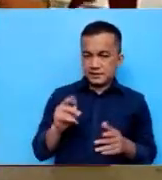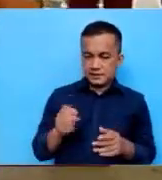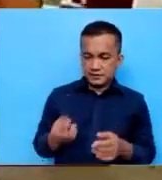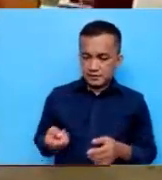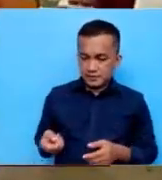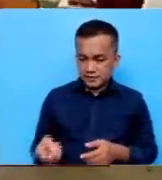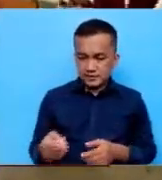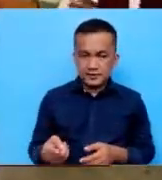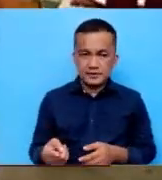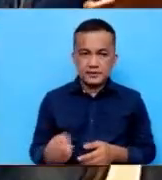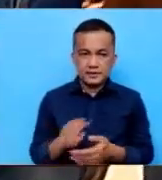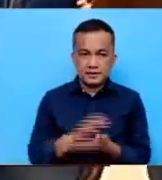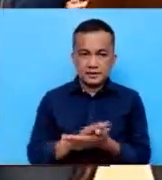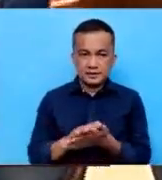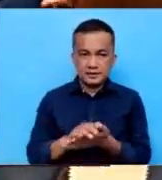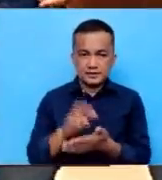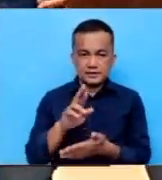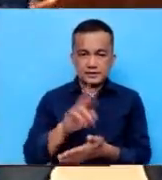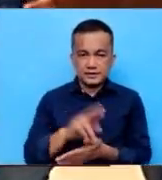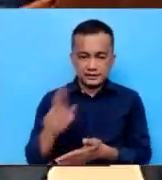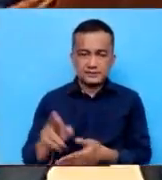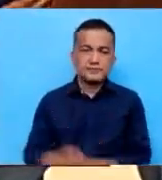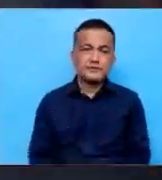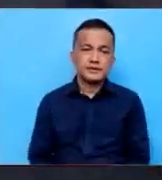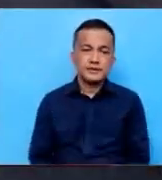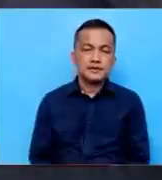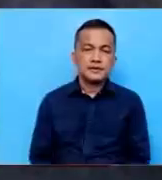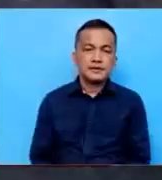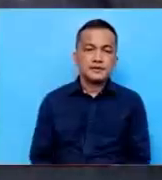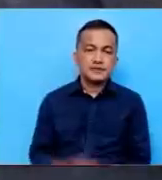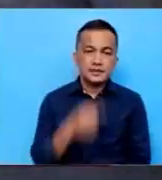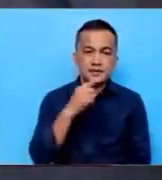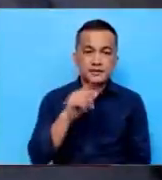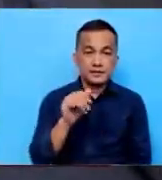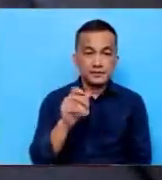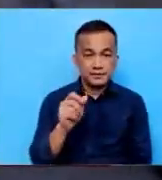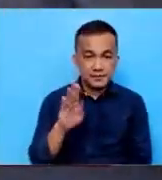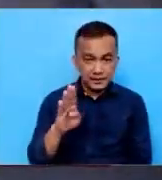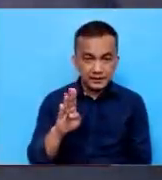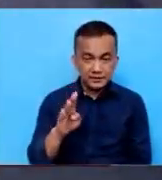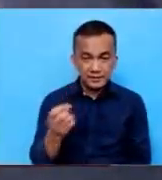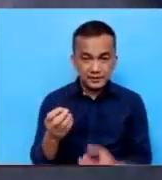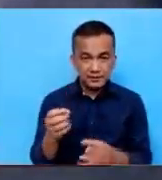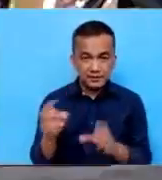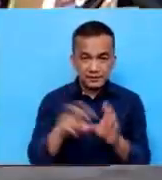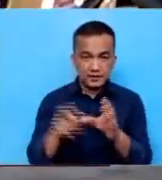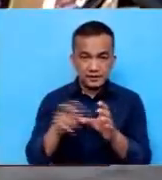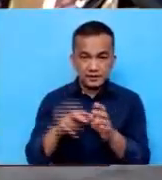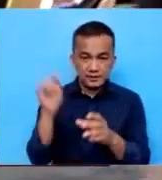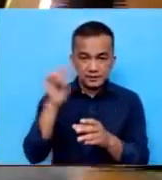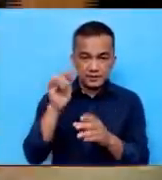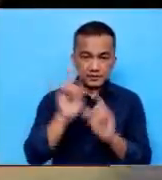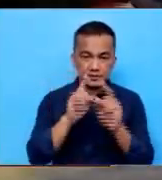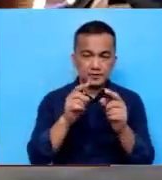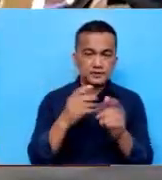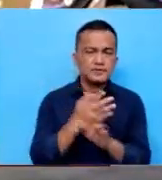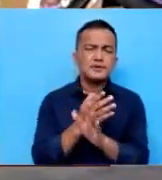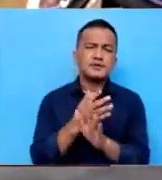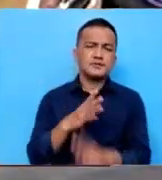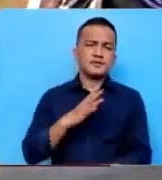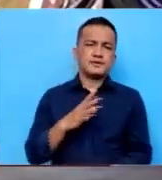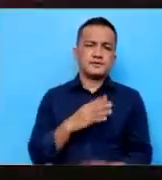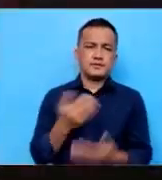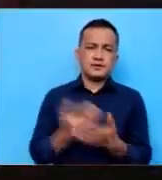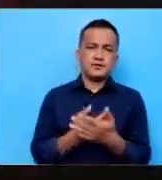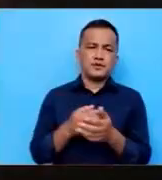na restroom sa dulo ng bus. Sabi rin ng LTFRB, mas marami mang sumasakay ng eroplano pa Davao. Ayos na rin ang bagong ruta